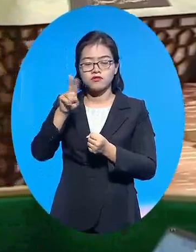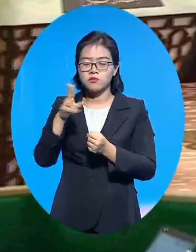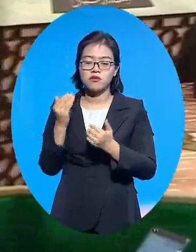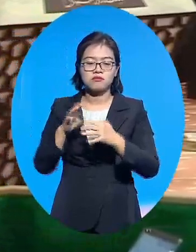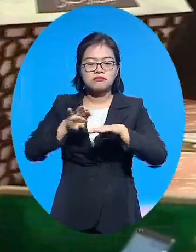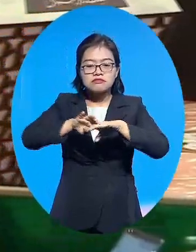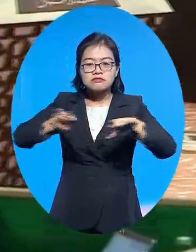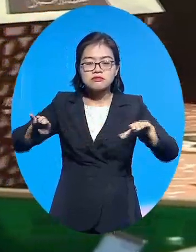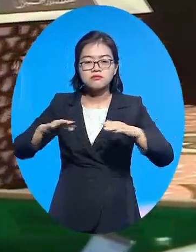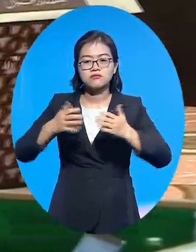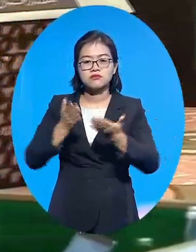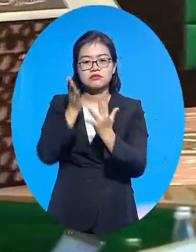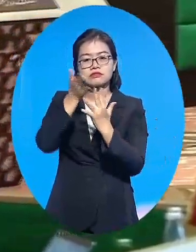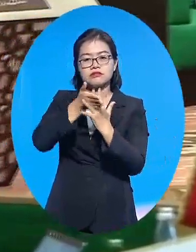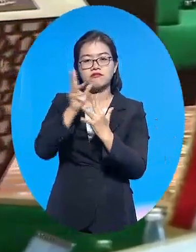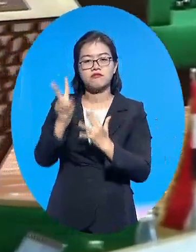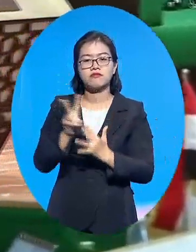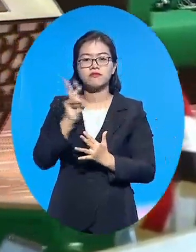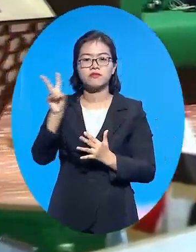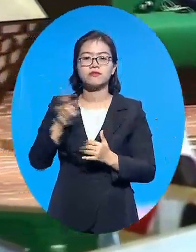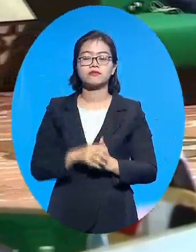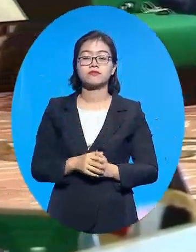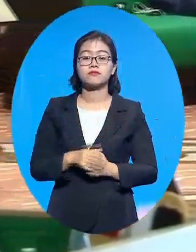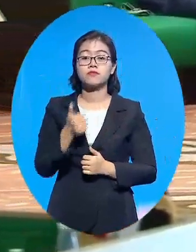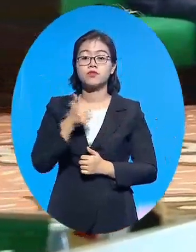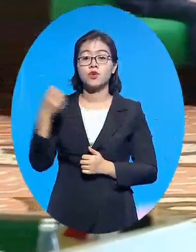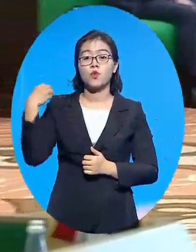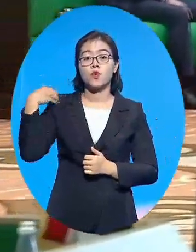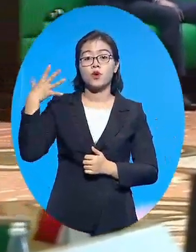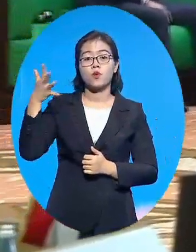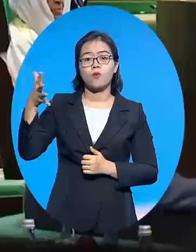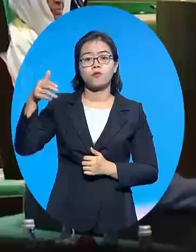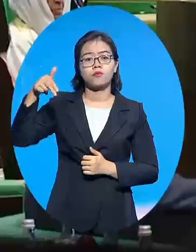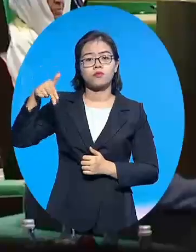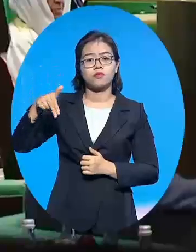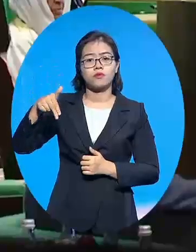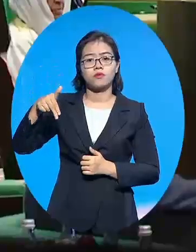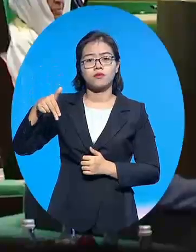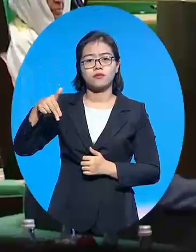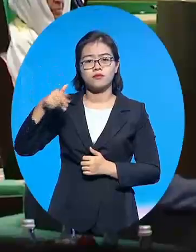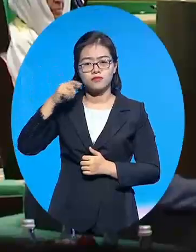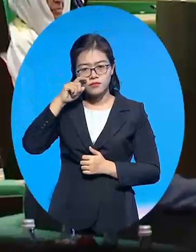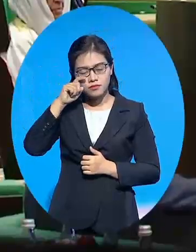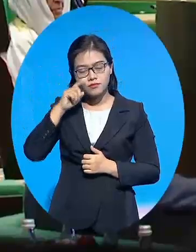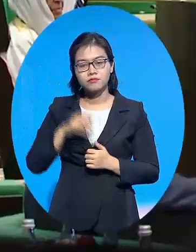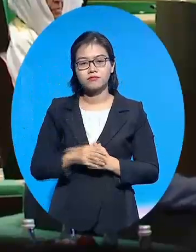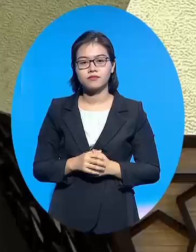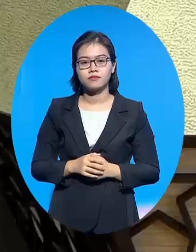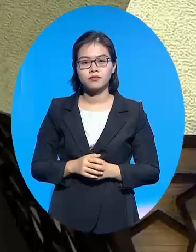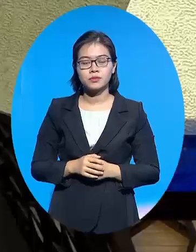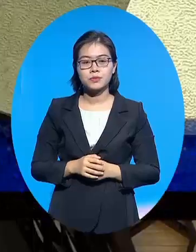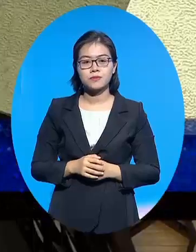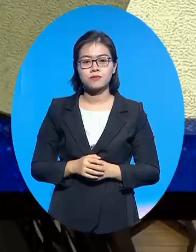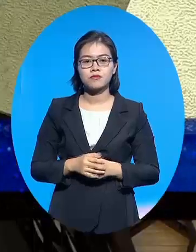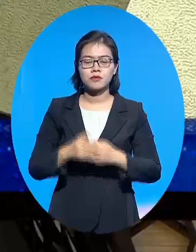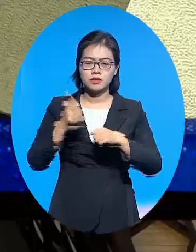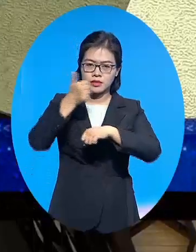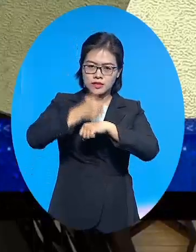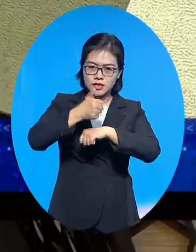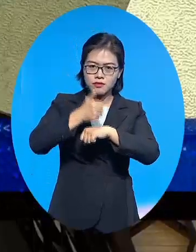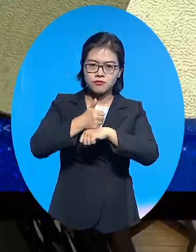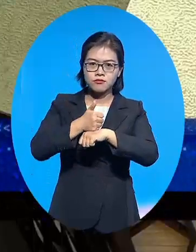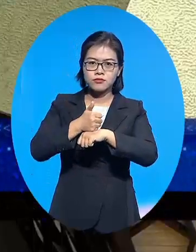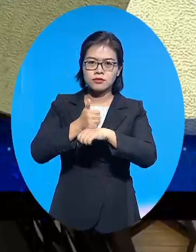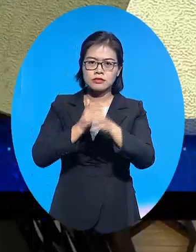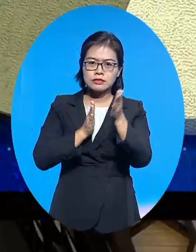Palestine đã bày tỏ sự lo lắng trước sự trở lại cầm quyền của ông netanyahoo việc nhà nước chiếm đóng